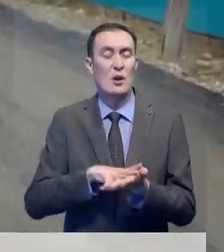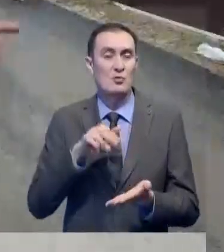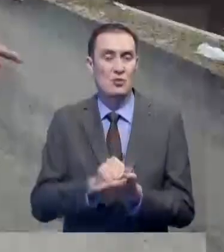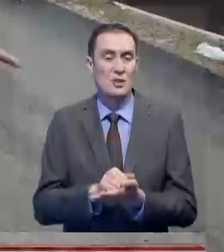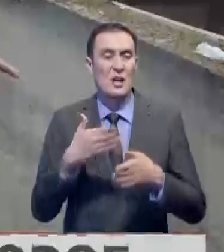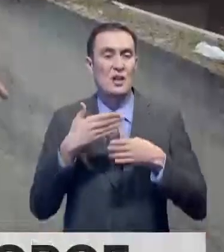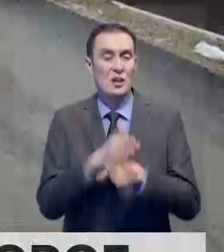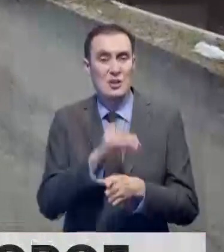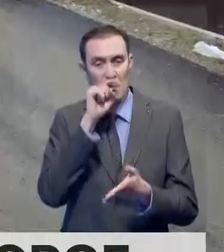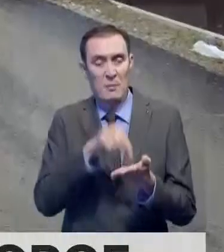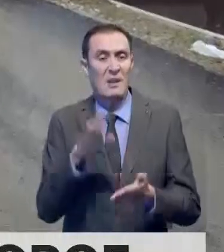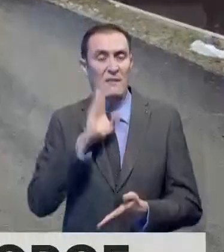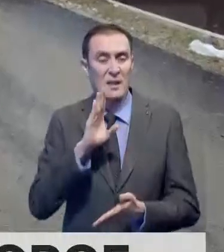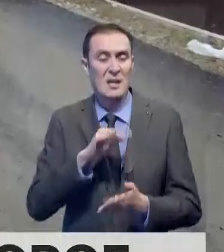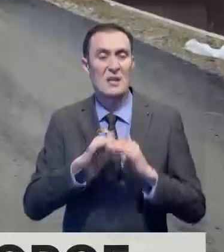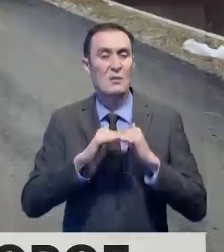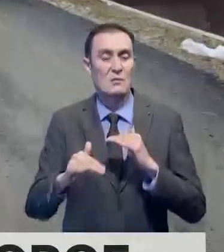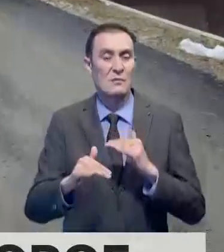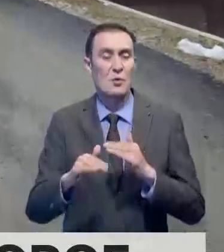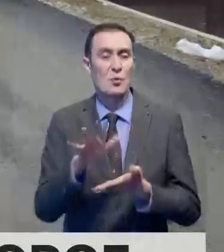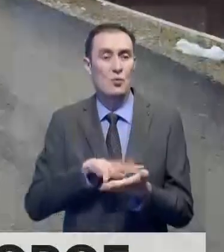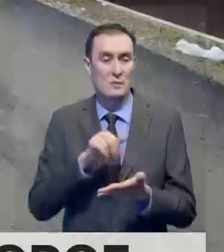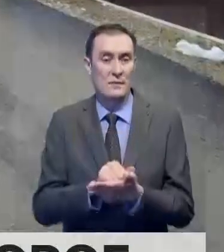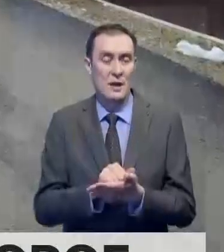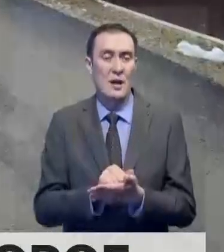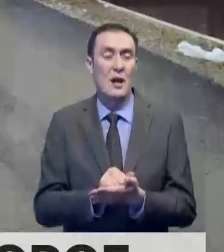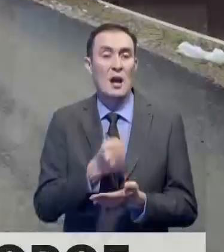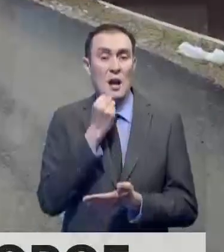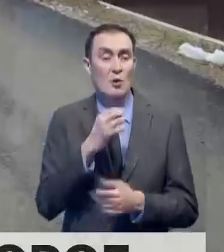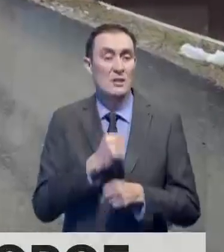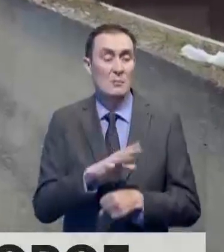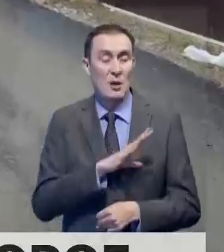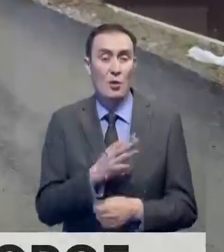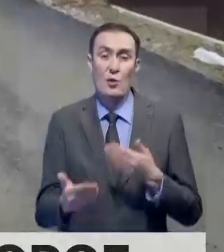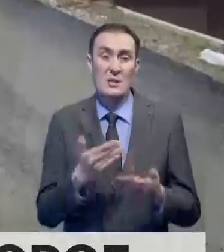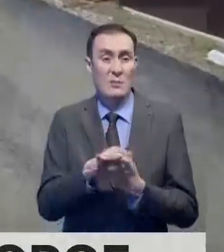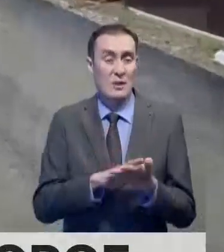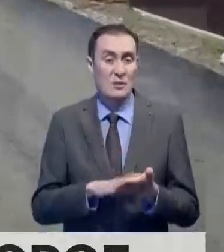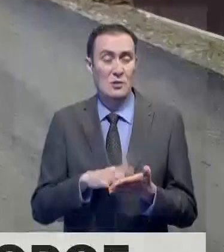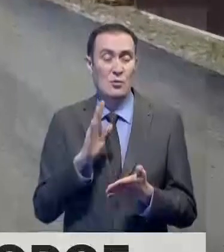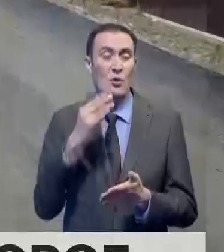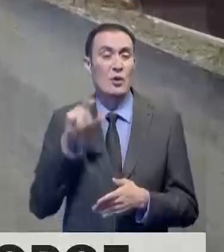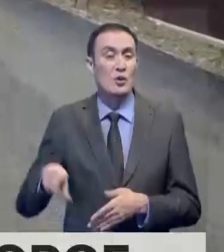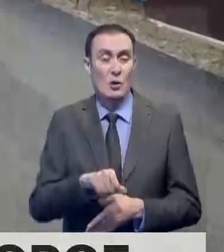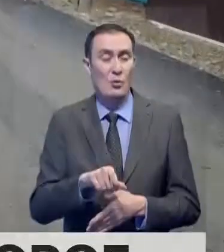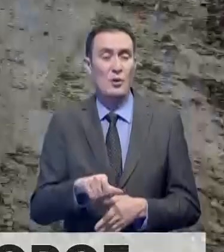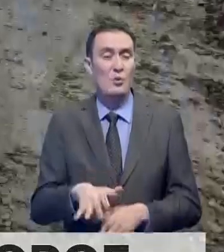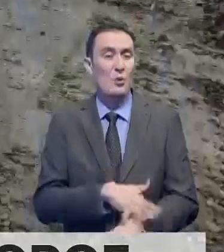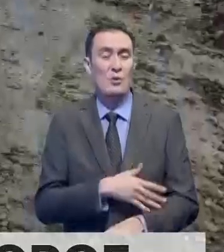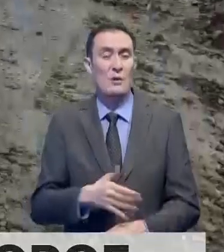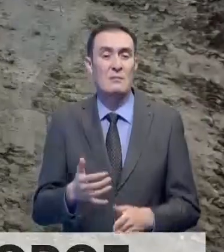В трещины вода попадает, и покрытие не выдерживает. Хорошее дело для людей сделали, но если так и дальше пойдет, дороги надолго не